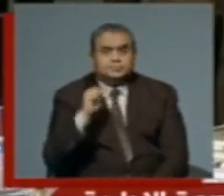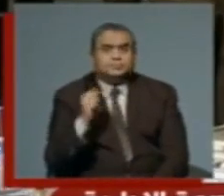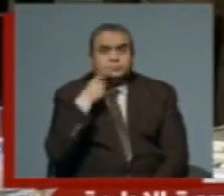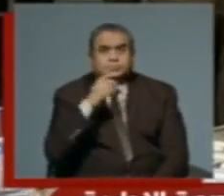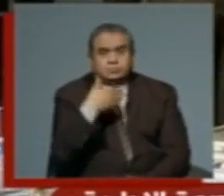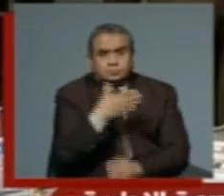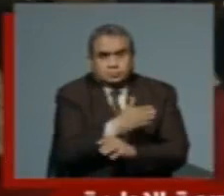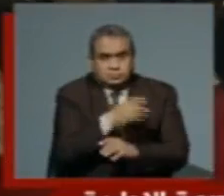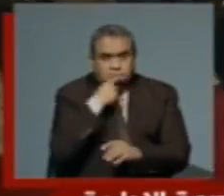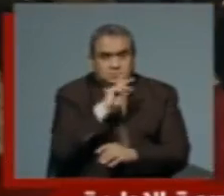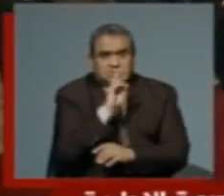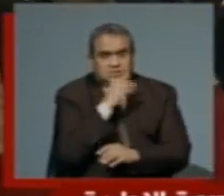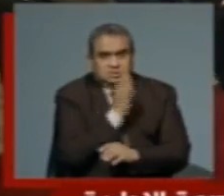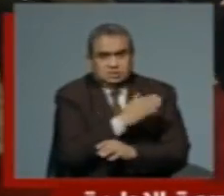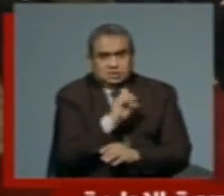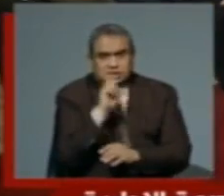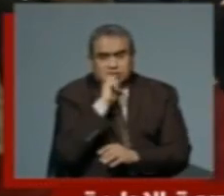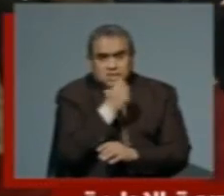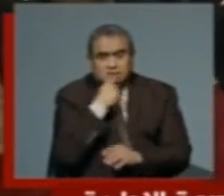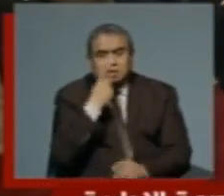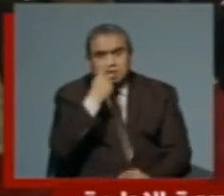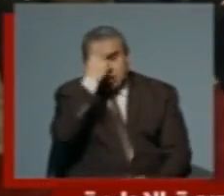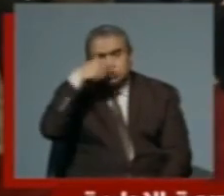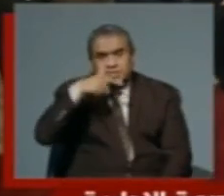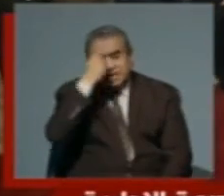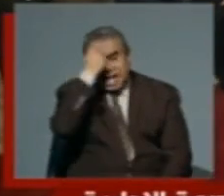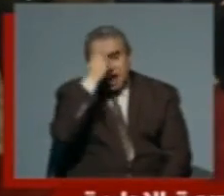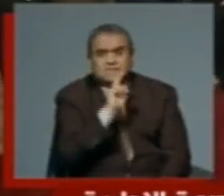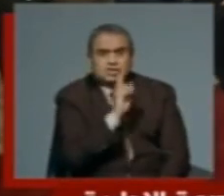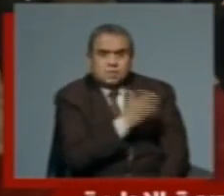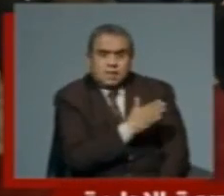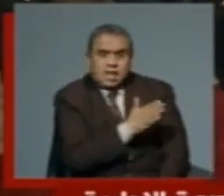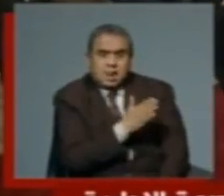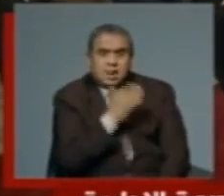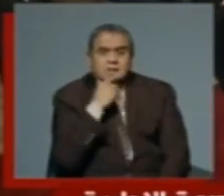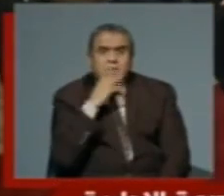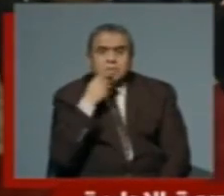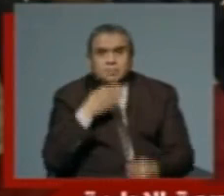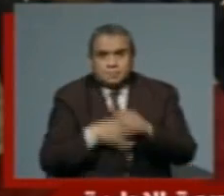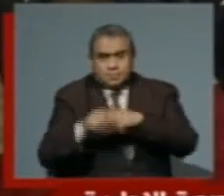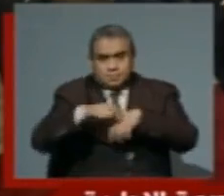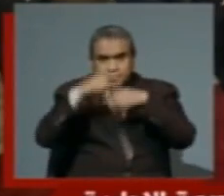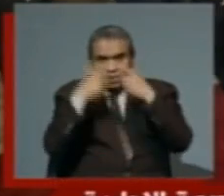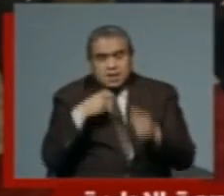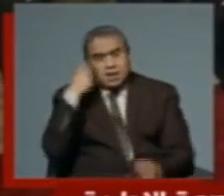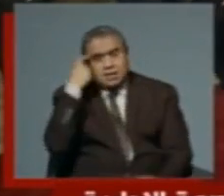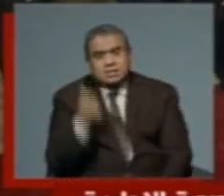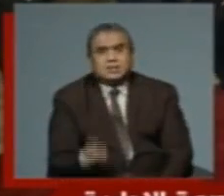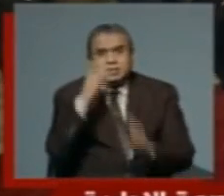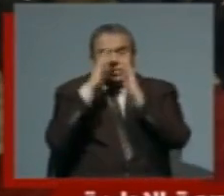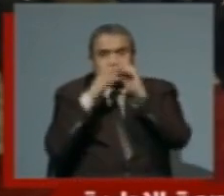السفليه بتسع لواحد في داخل المركز الثقافي الاسلامي